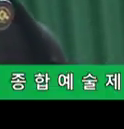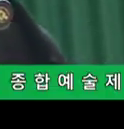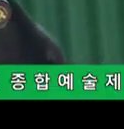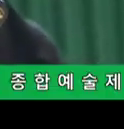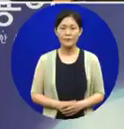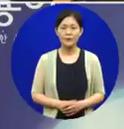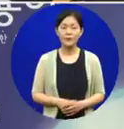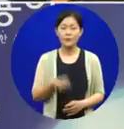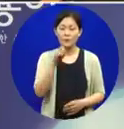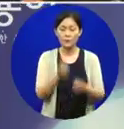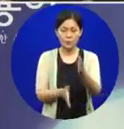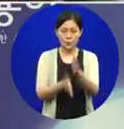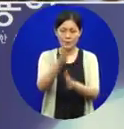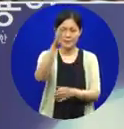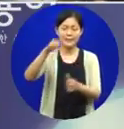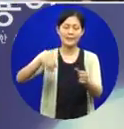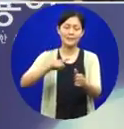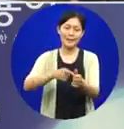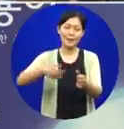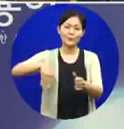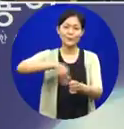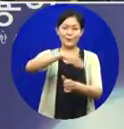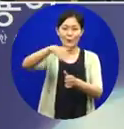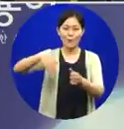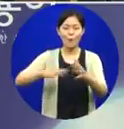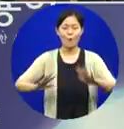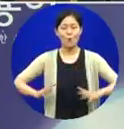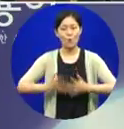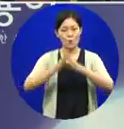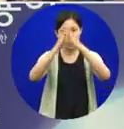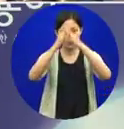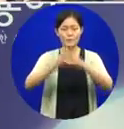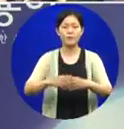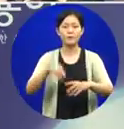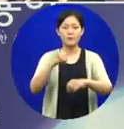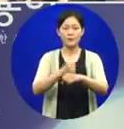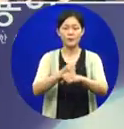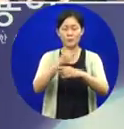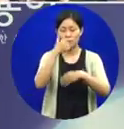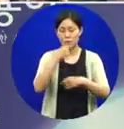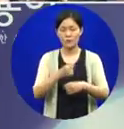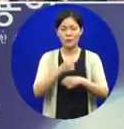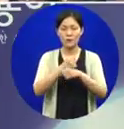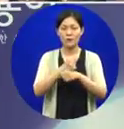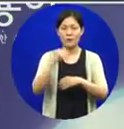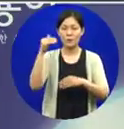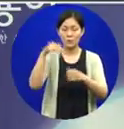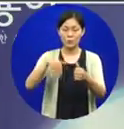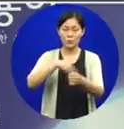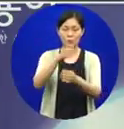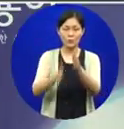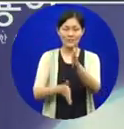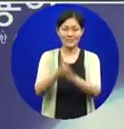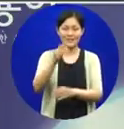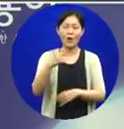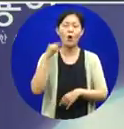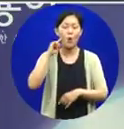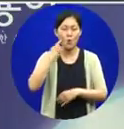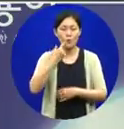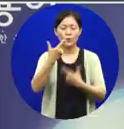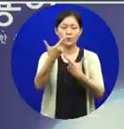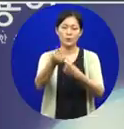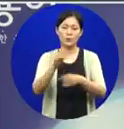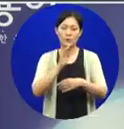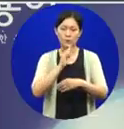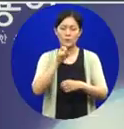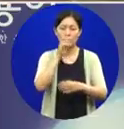열렸습니다. 도시의 자연적 요소와 건축물 등 구조물의 조화를 말하는 도시경관은 그 도시의